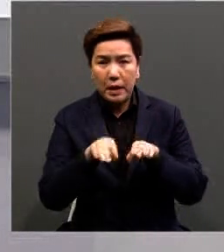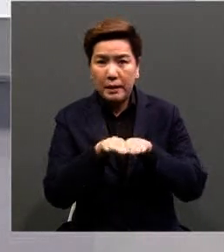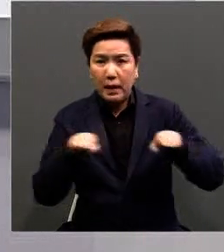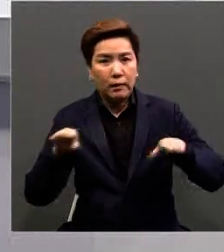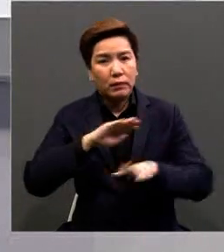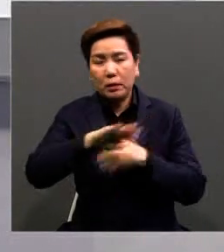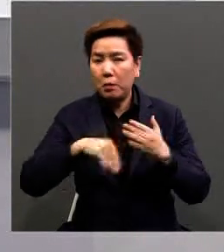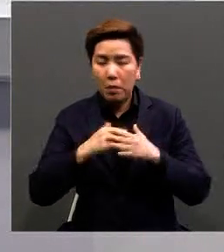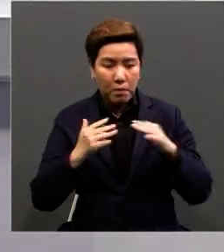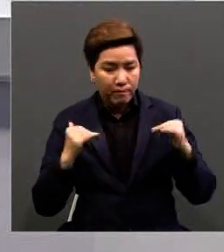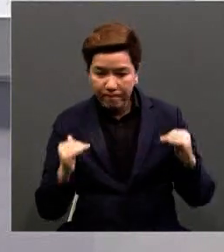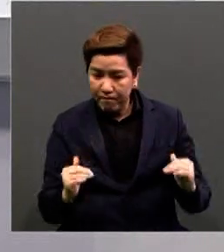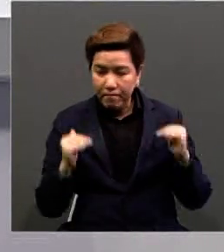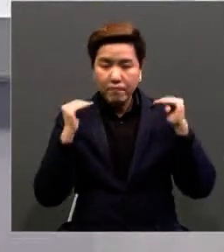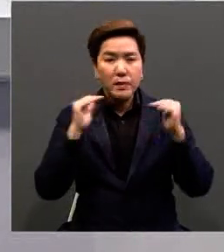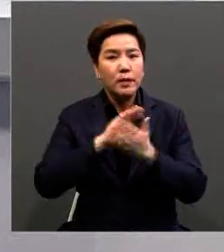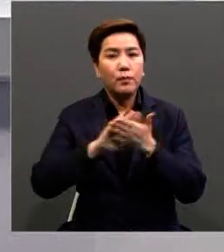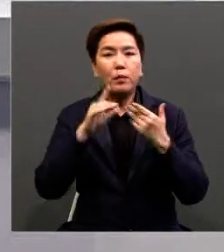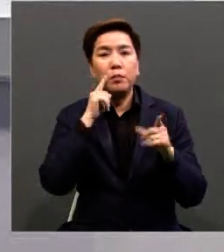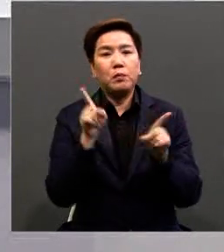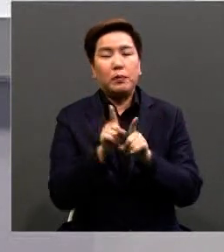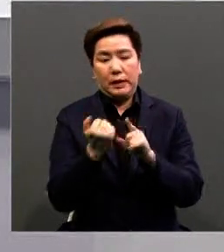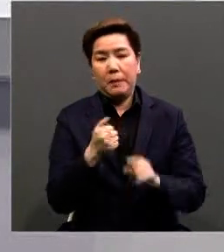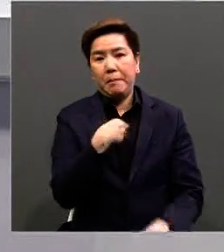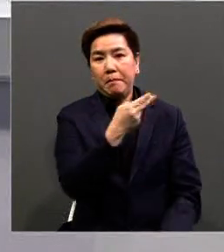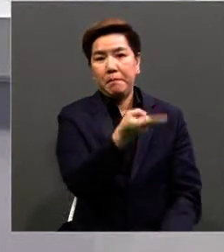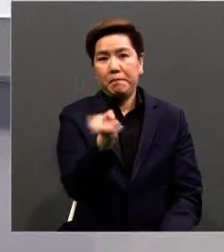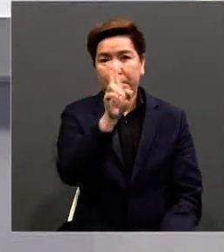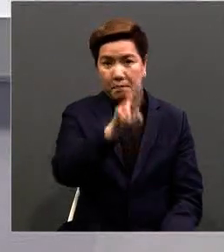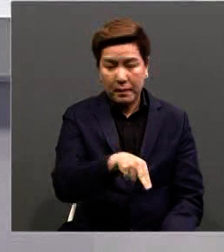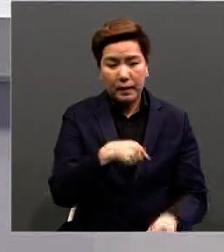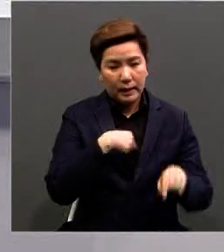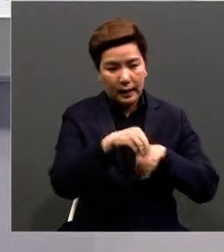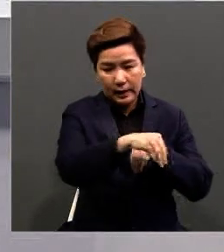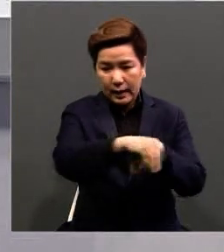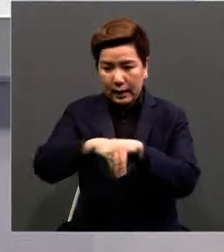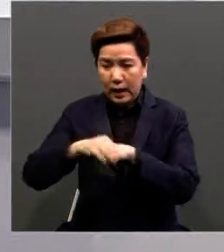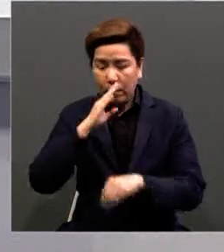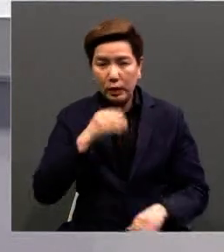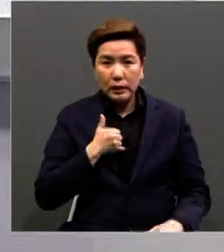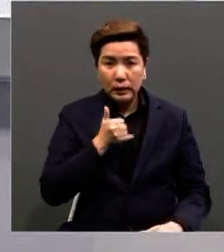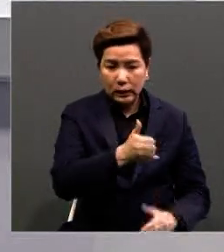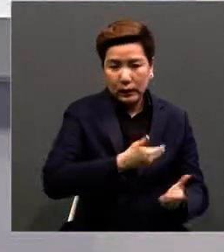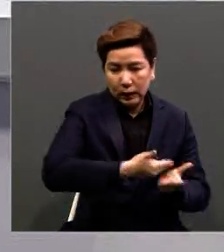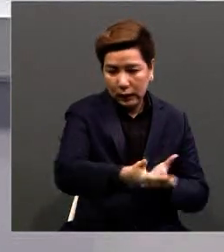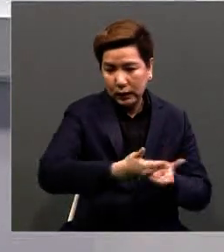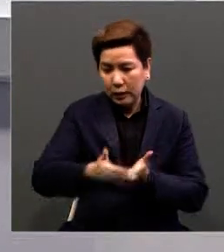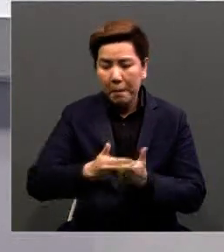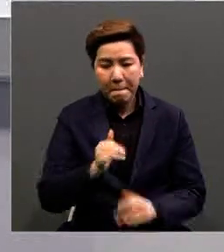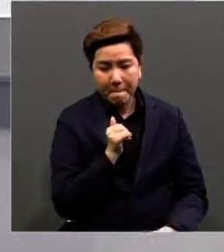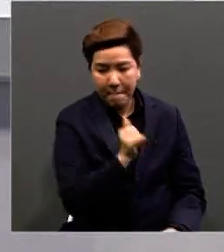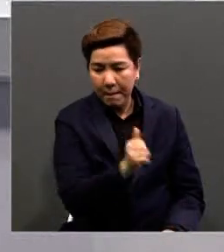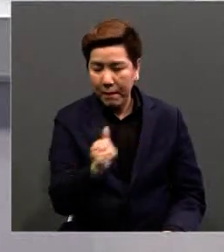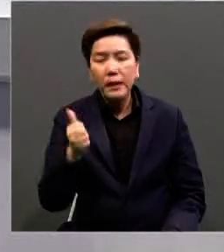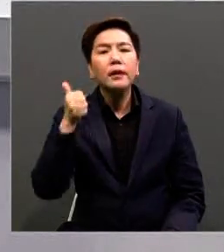แล้วเพราะฉะนั้นก็ยังคึกคักบอกคุณผู้ชมเลยว่าไม่ใช่แค่พารากอนแต่ว่าส่วนการค้าอื่นๆด้วยใครที่อยากจะไปจับจ่ายใช้สอยเนี่ยสามารถไปได้ต